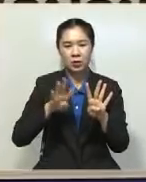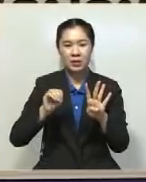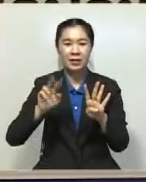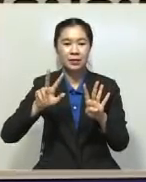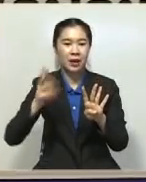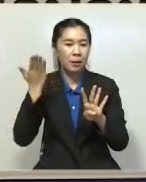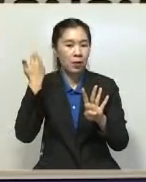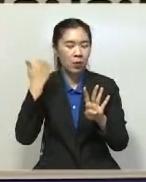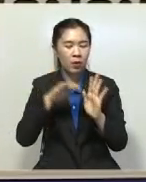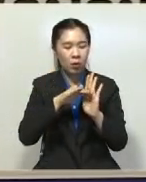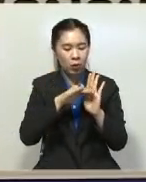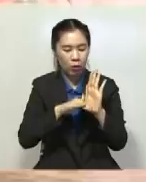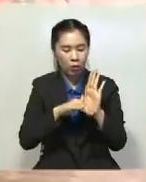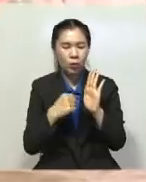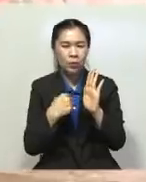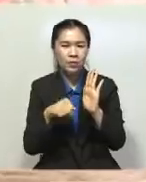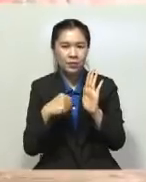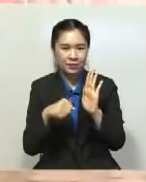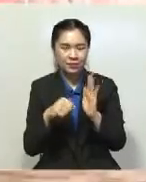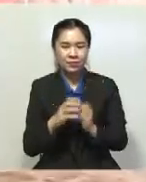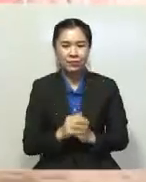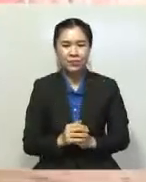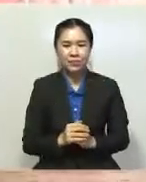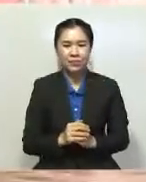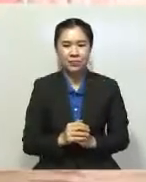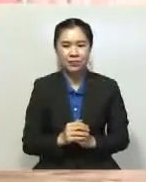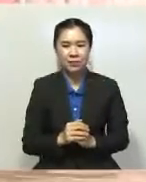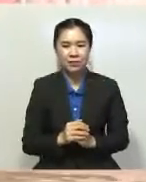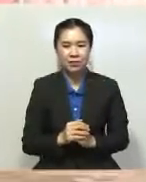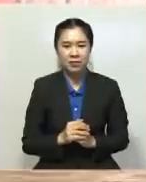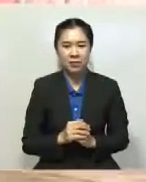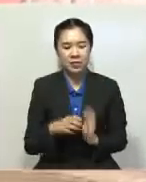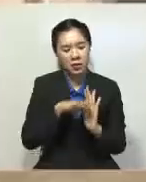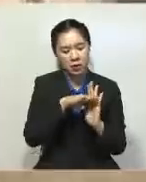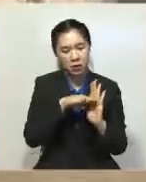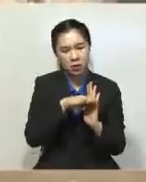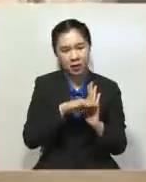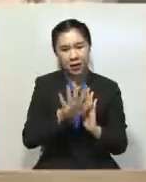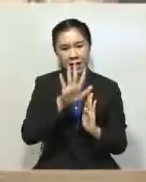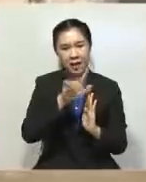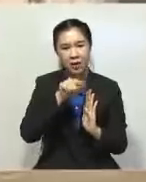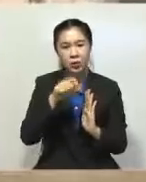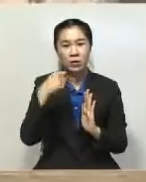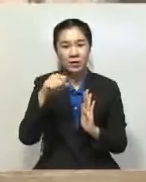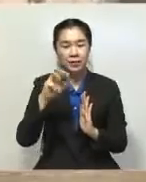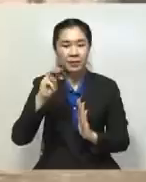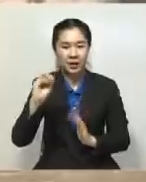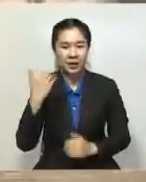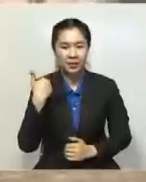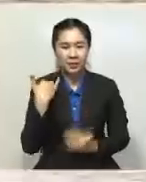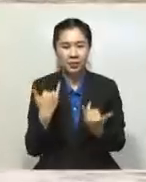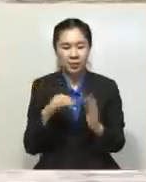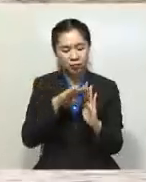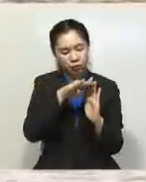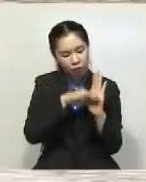ลงจากเมื่อวานประมาณ10เซนติเมตรนะครับทั้งนี้นะครับความสูงของตลิ่งเมืองอยู่ที่ 5.10 เมตรนะครับจึงทำให้ระดับน้ำยังอยู่ห่